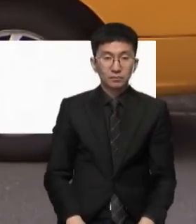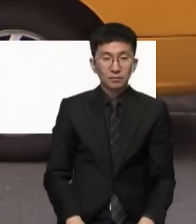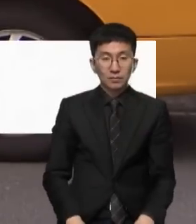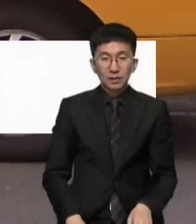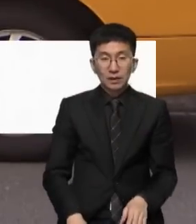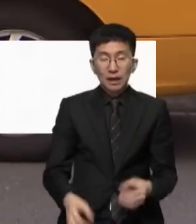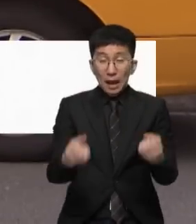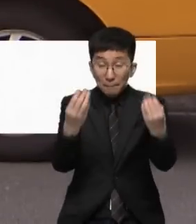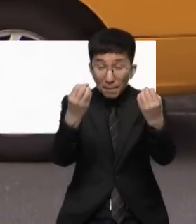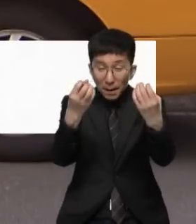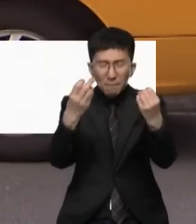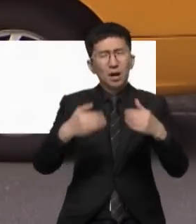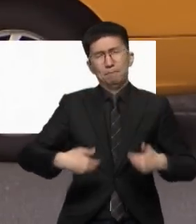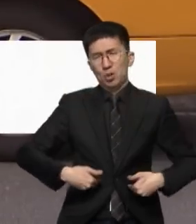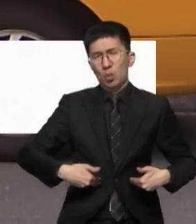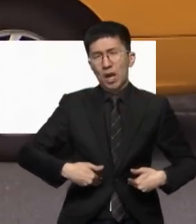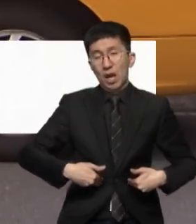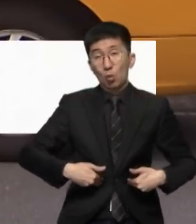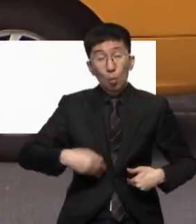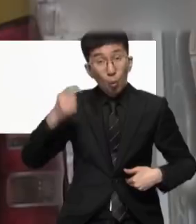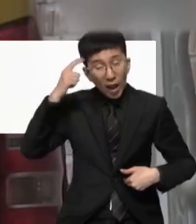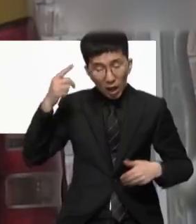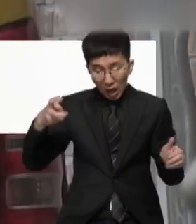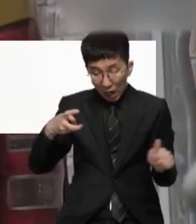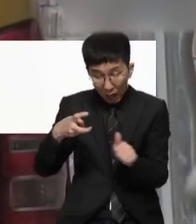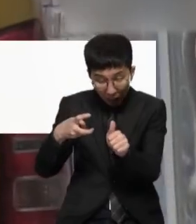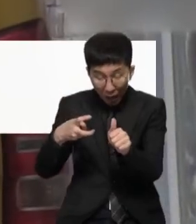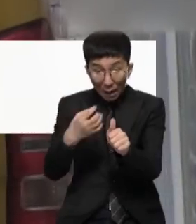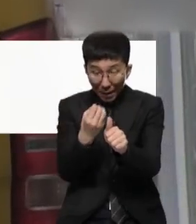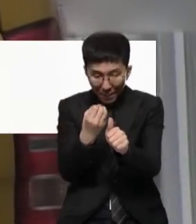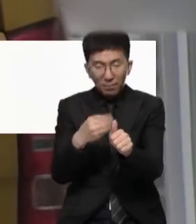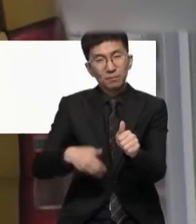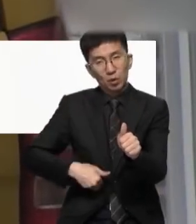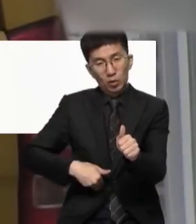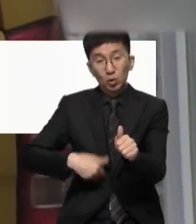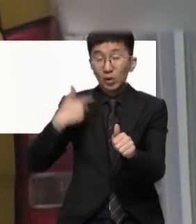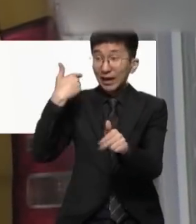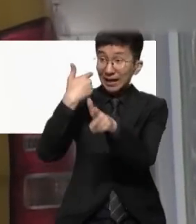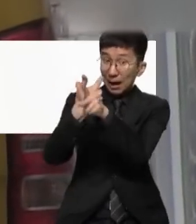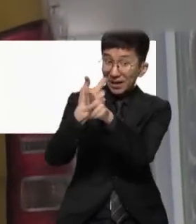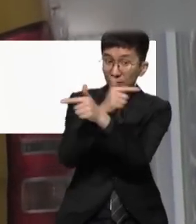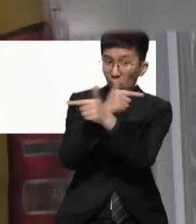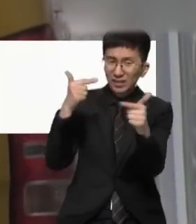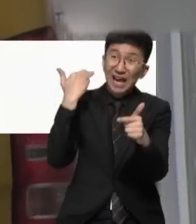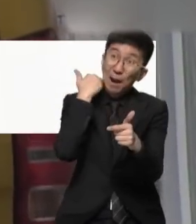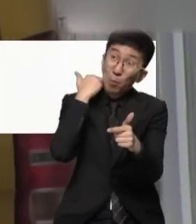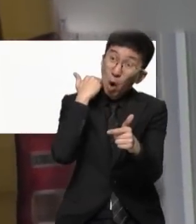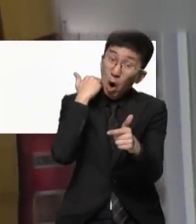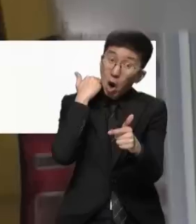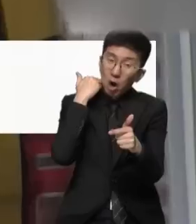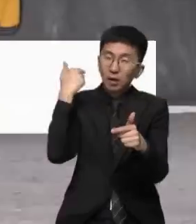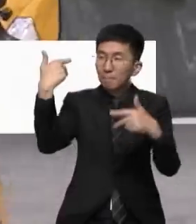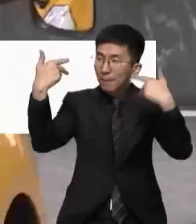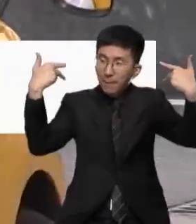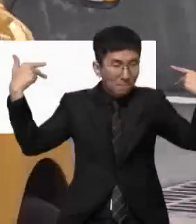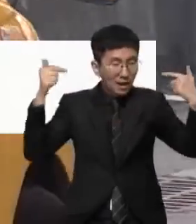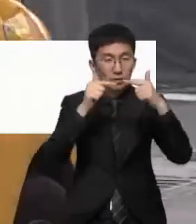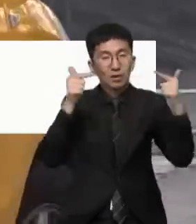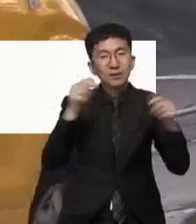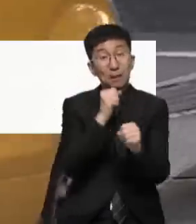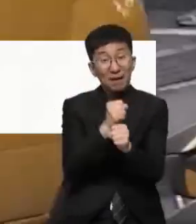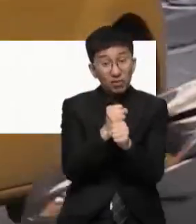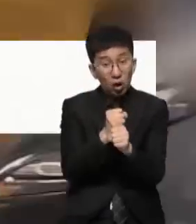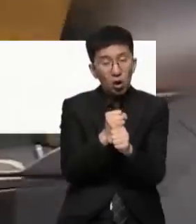강제 규정을 좀 추가하면 특히나 측면 카메라 같은 사각지대를 보완하는 카메라에 대해서 뭐